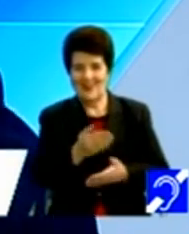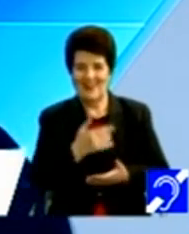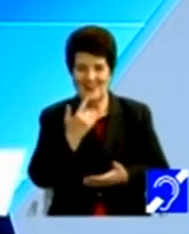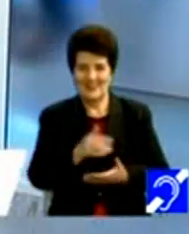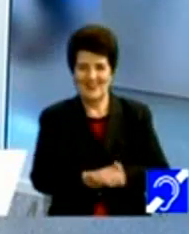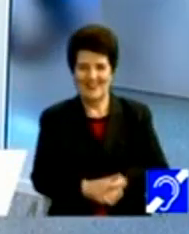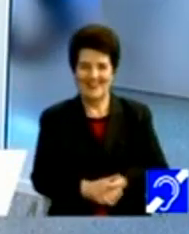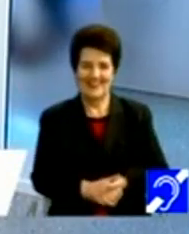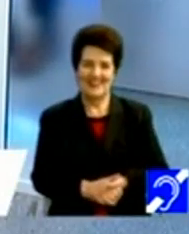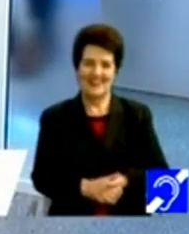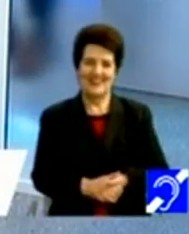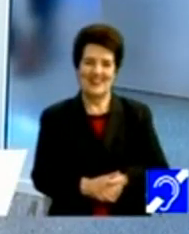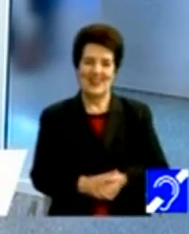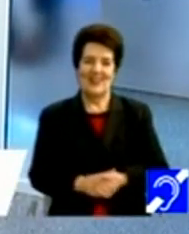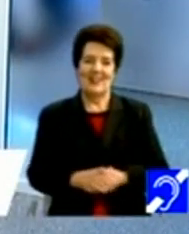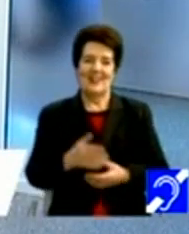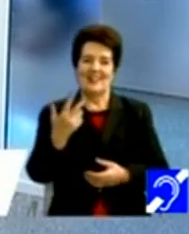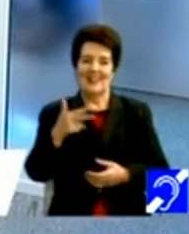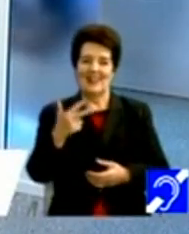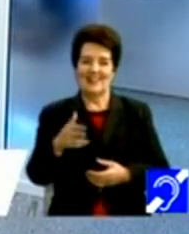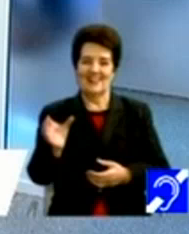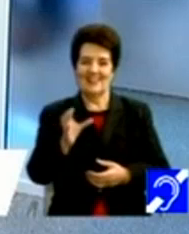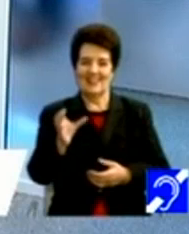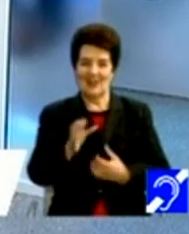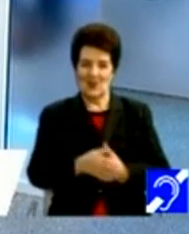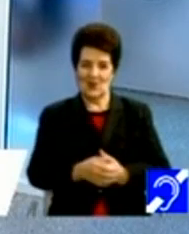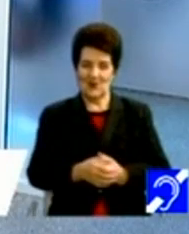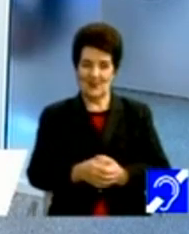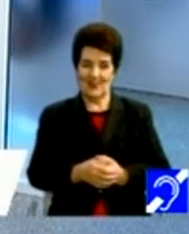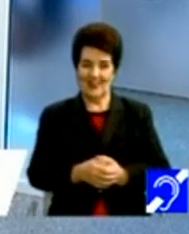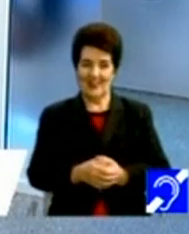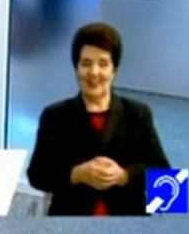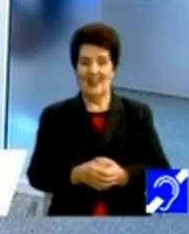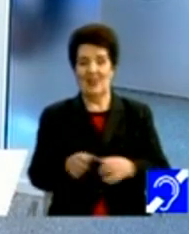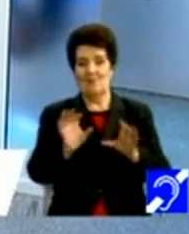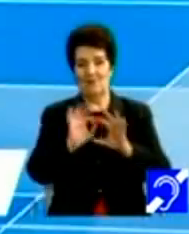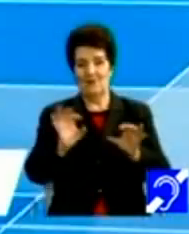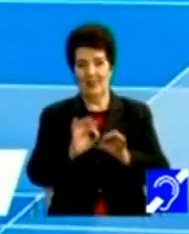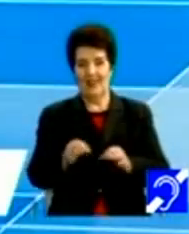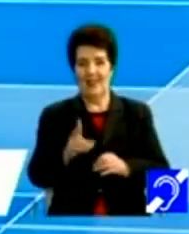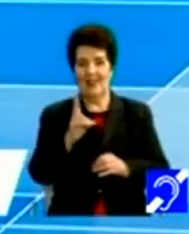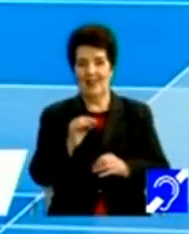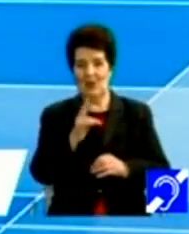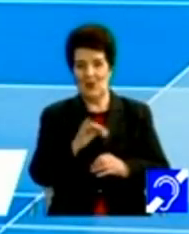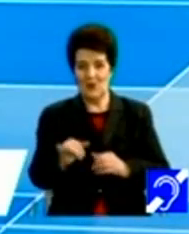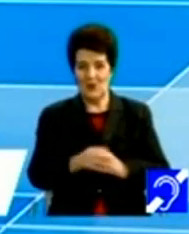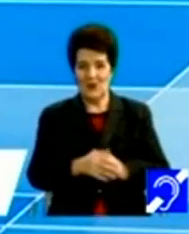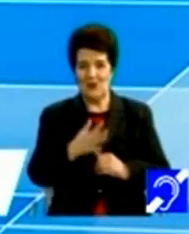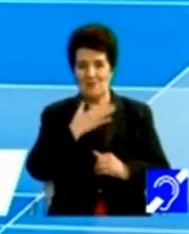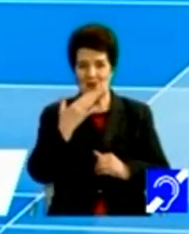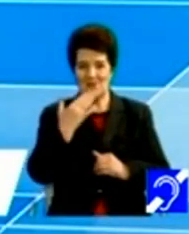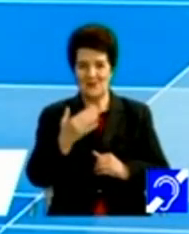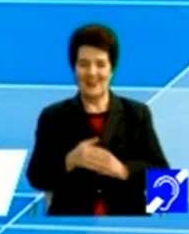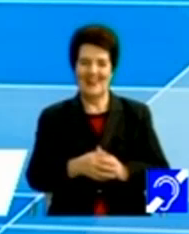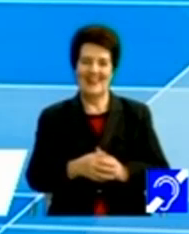mai ne apropiem de minutul de final. Mai are 30 de secunde, așa, dacă vrea să le folosească domnul Țicu, că tot se bucura că are mai multe gloanțe